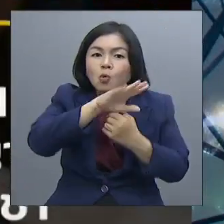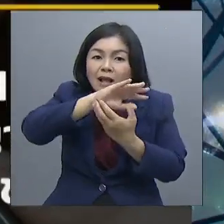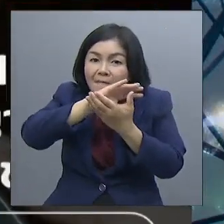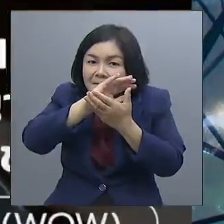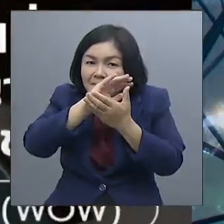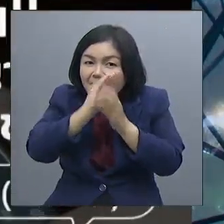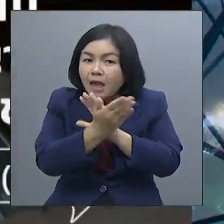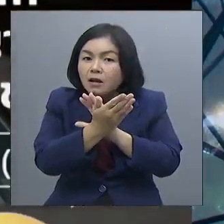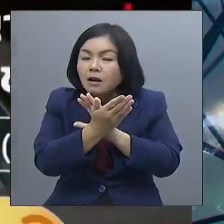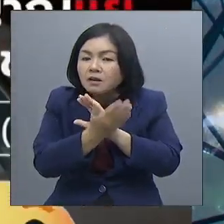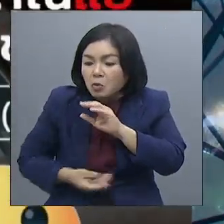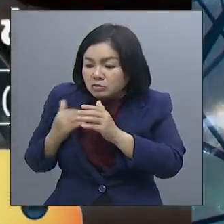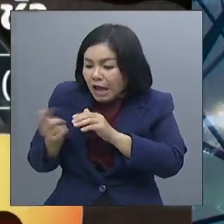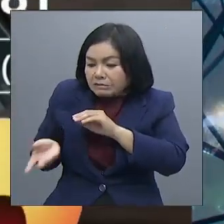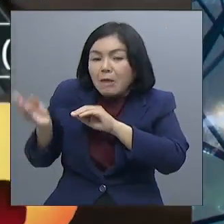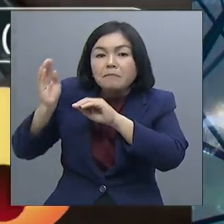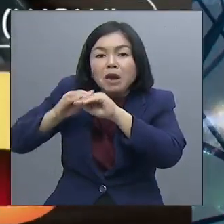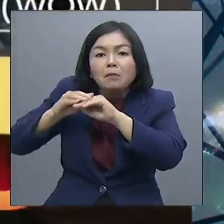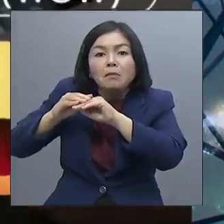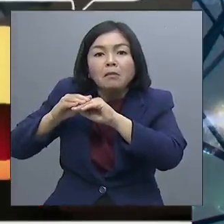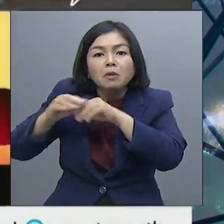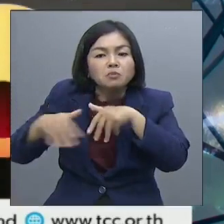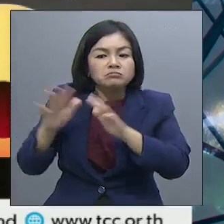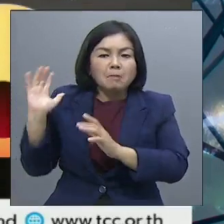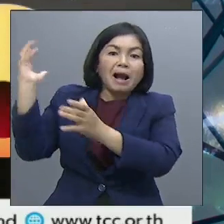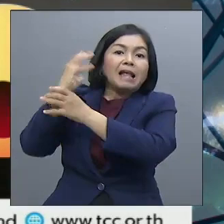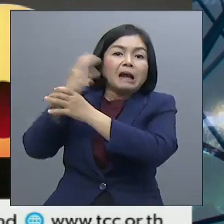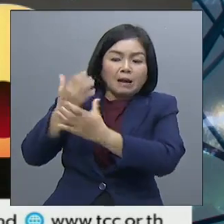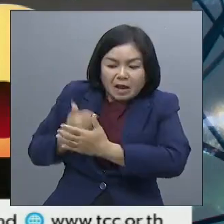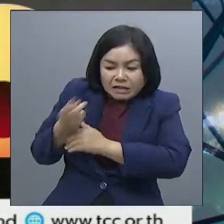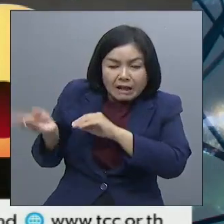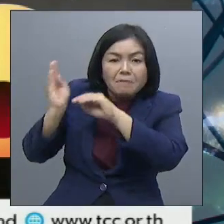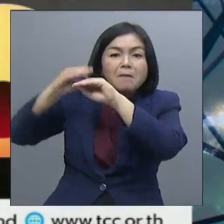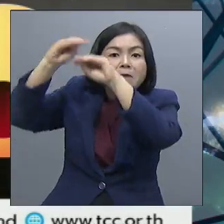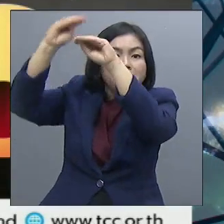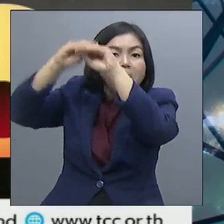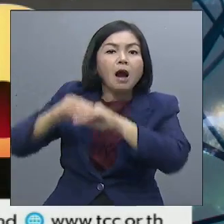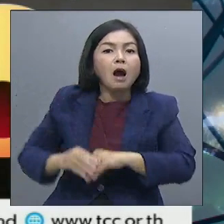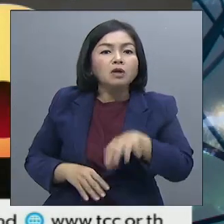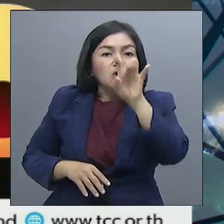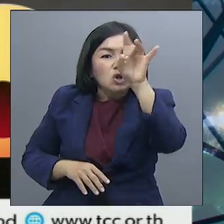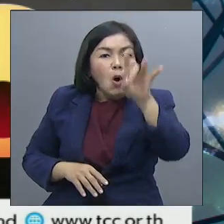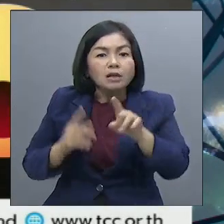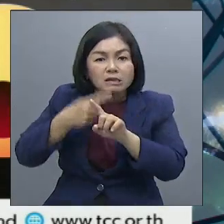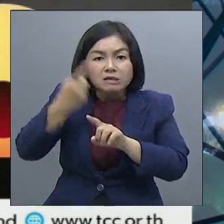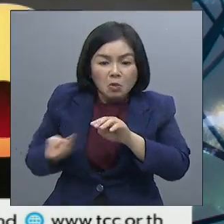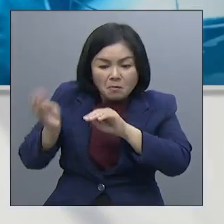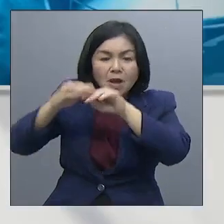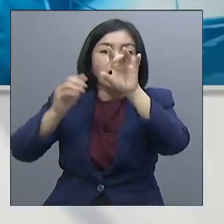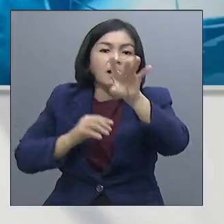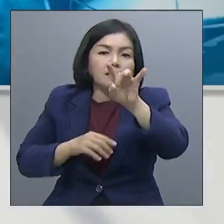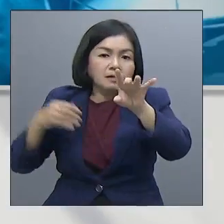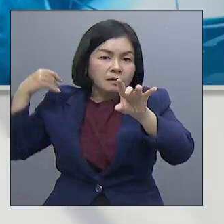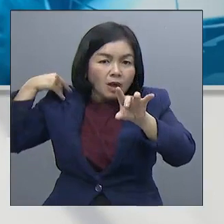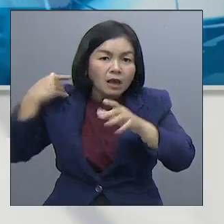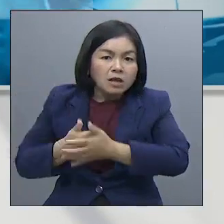แพ็กเกจโดยที่ผู้บริโภคไม่สมัครใจราคาแพงขึ้นรายละ100บาทต่อเดือนค่ะถามว่าตอนนี้จ่